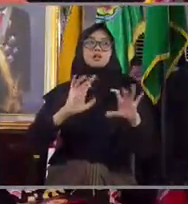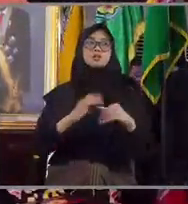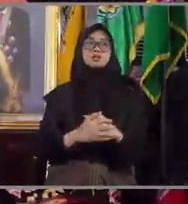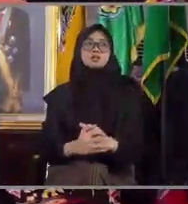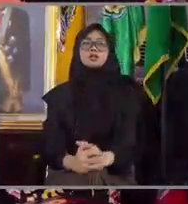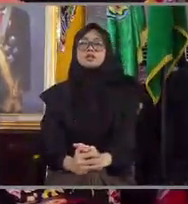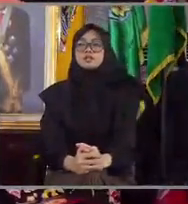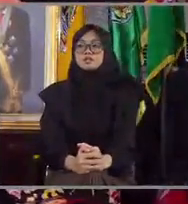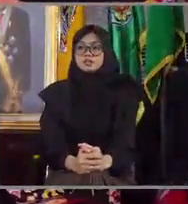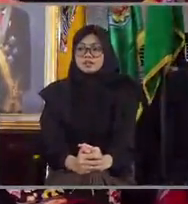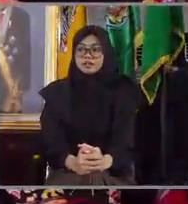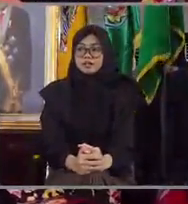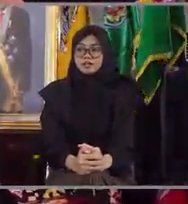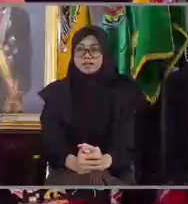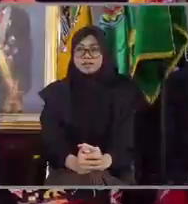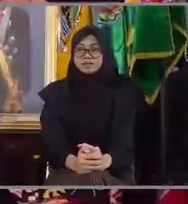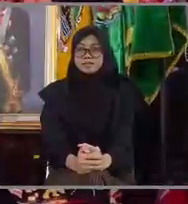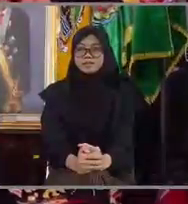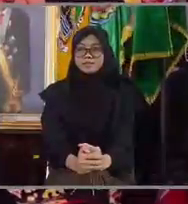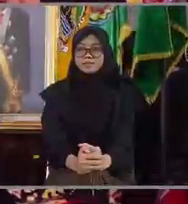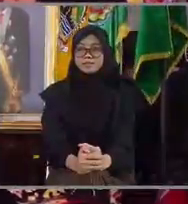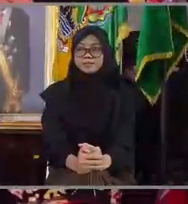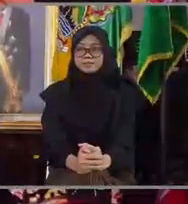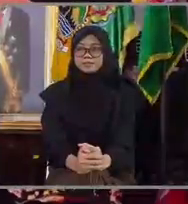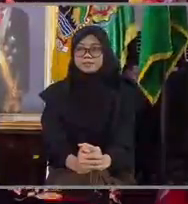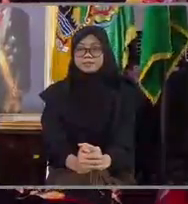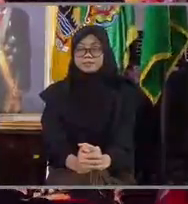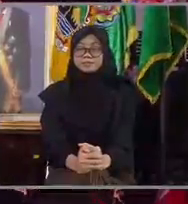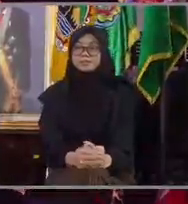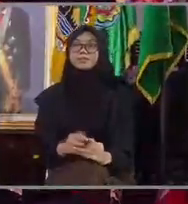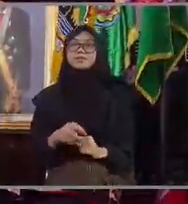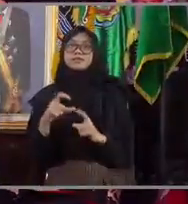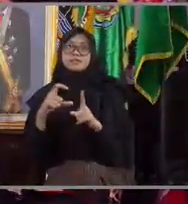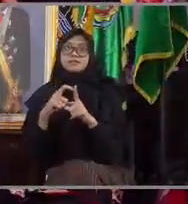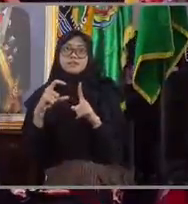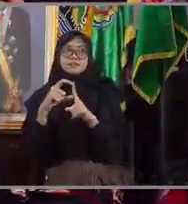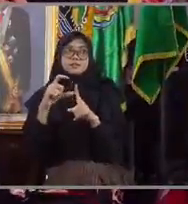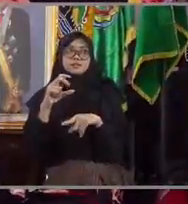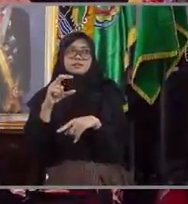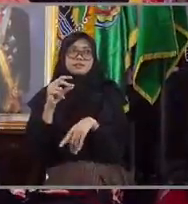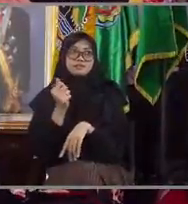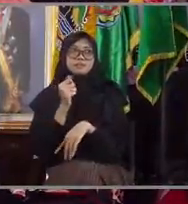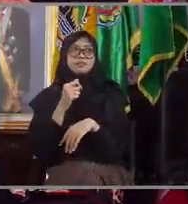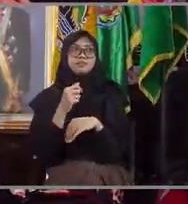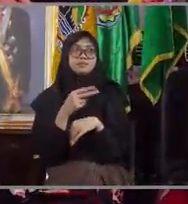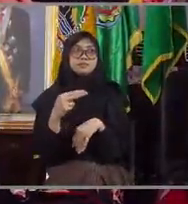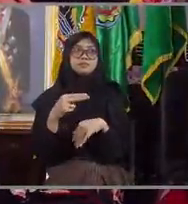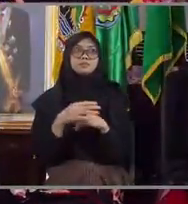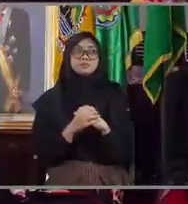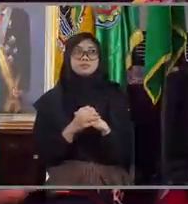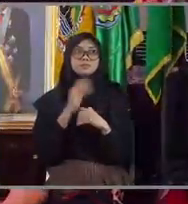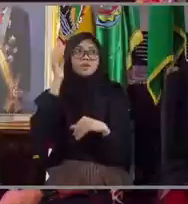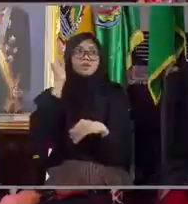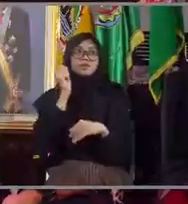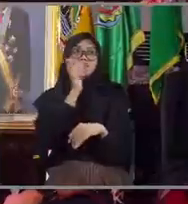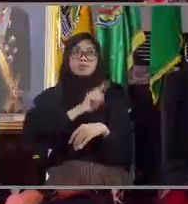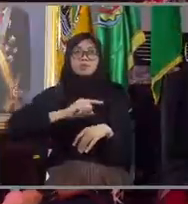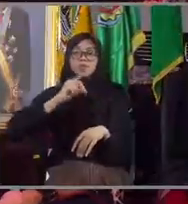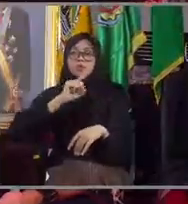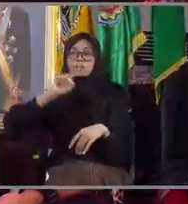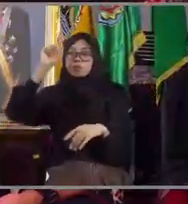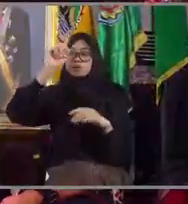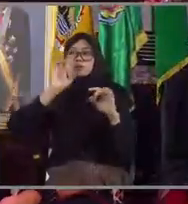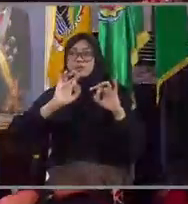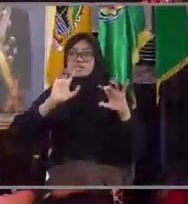Assalamu'alaikum wr.wb pada bakteri turun Hai assalamualaikum warahmatullahi